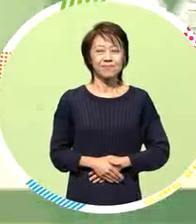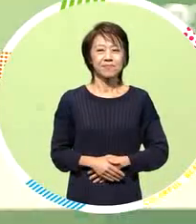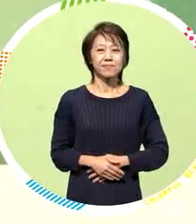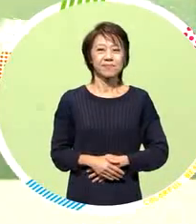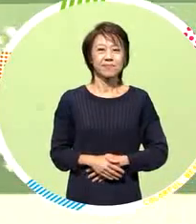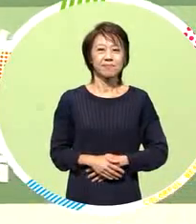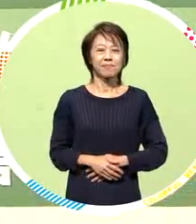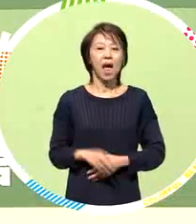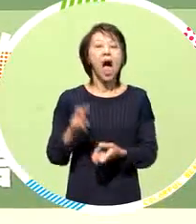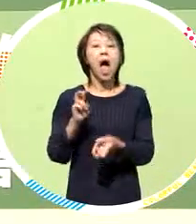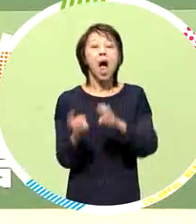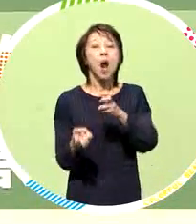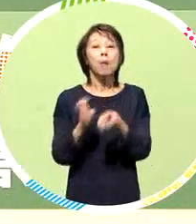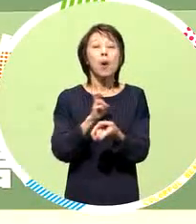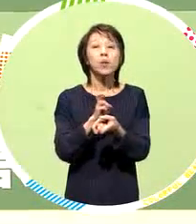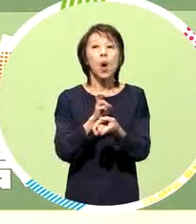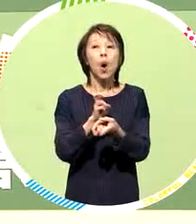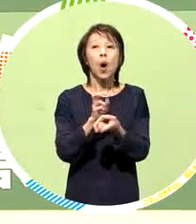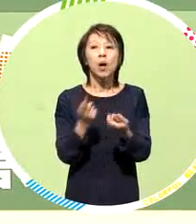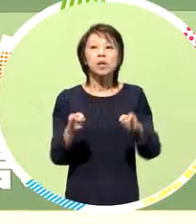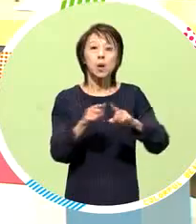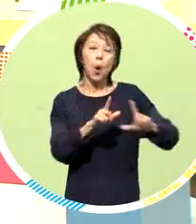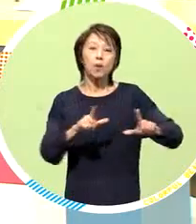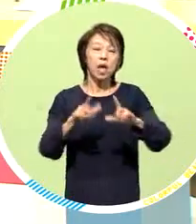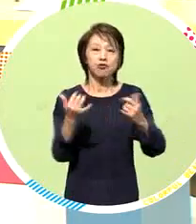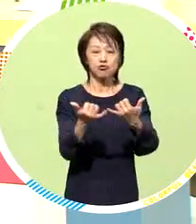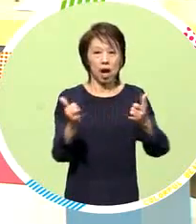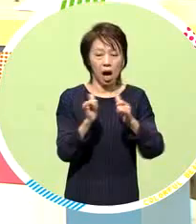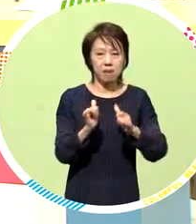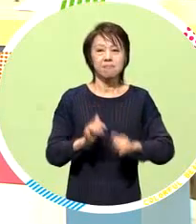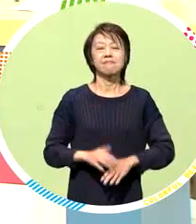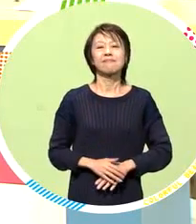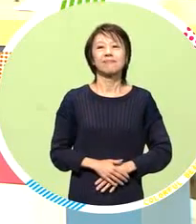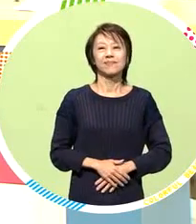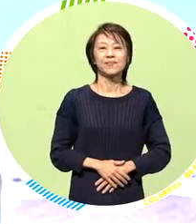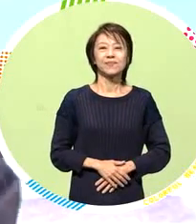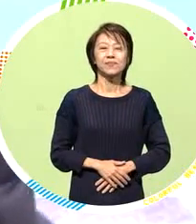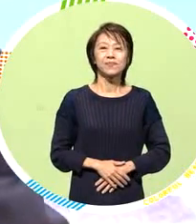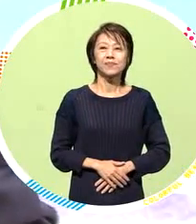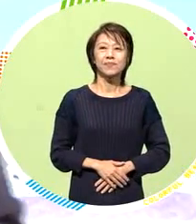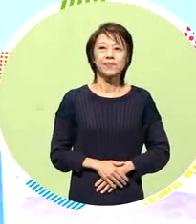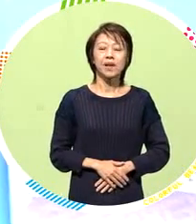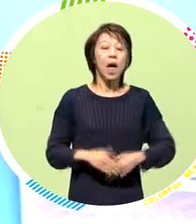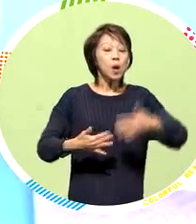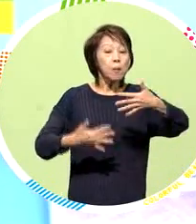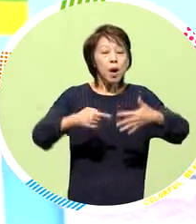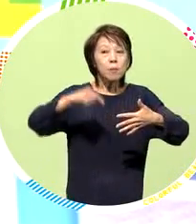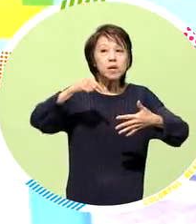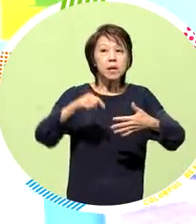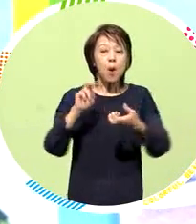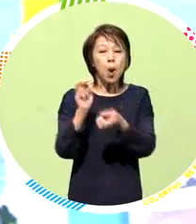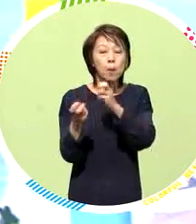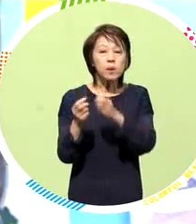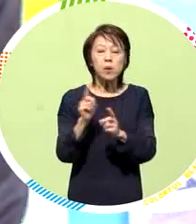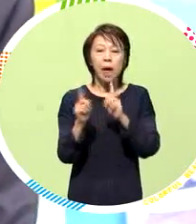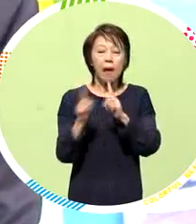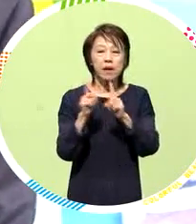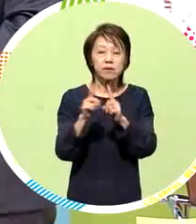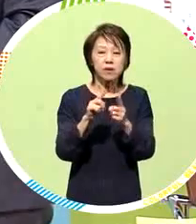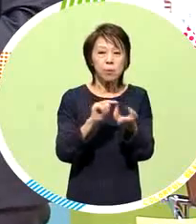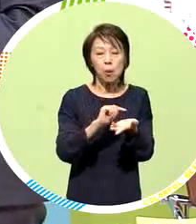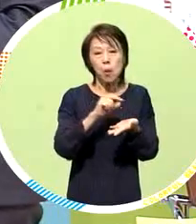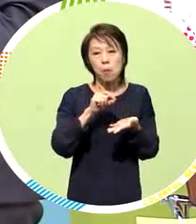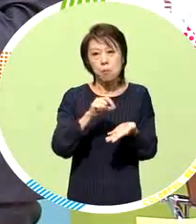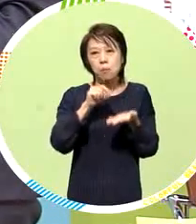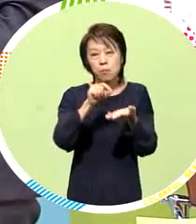おっロボつきましたを制したねこれは偶然をこのロボットの話ペール取り上げて頂きましたがでもね